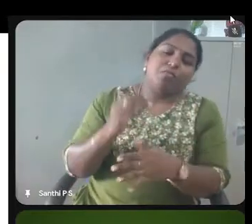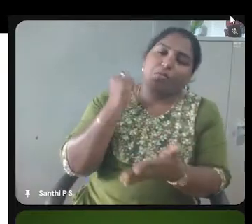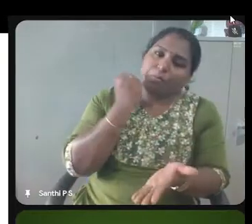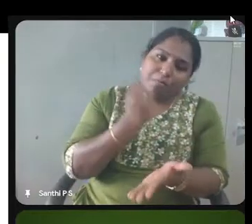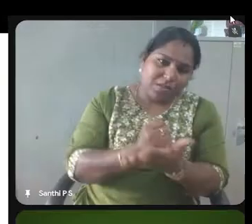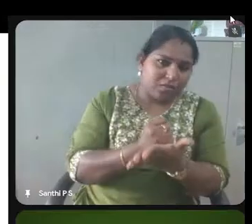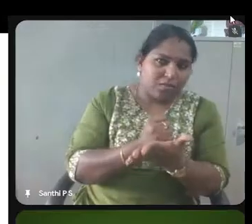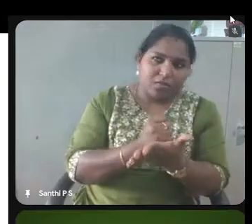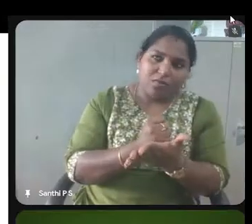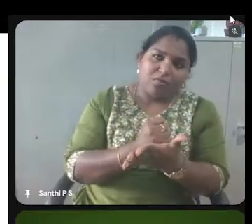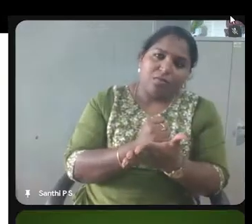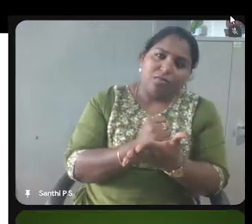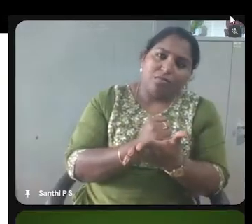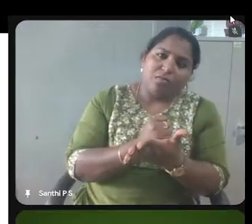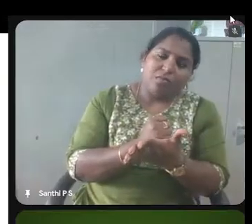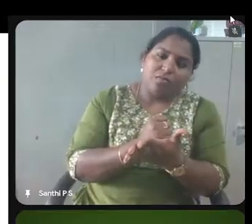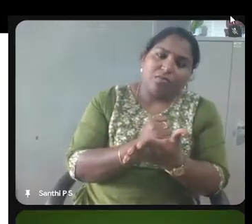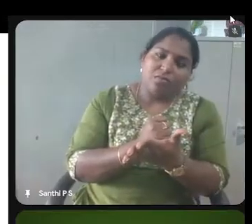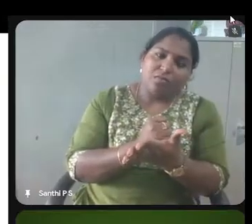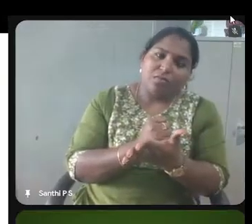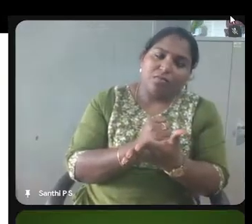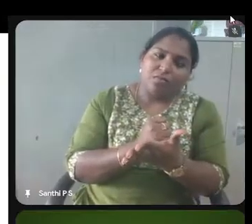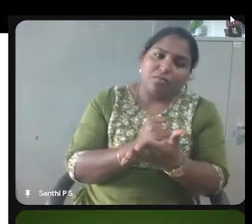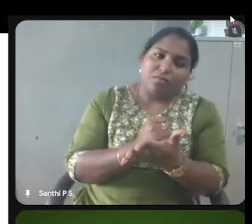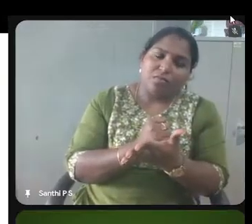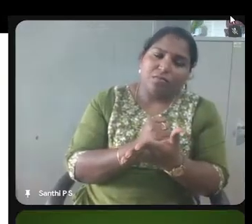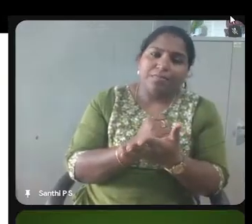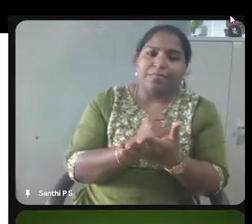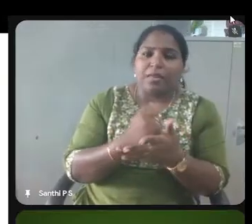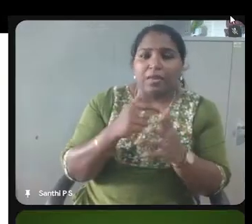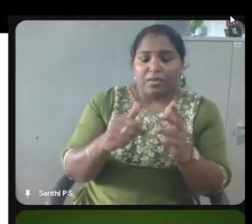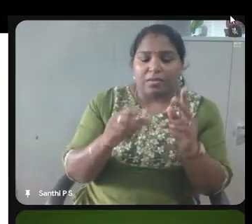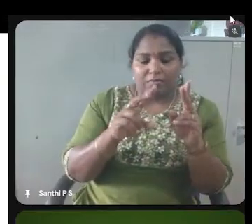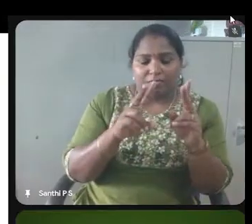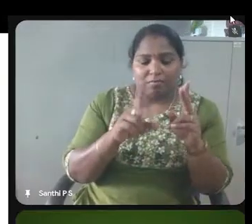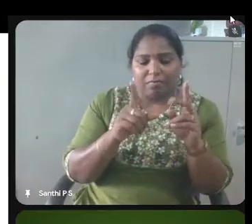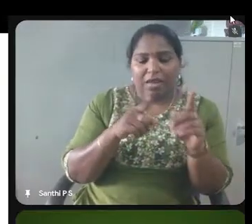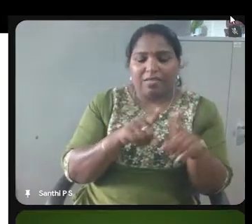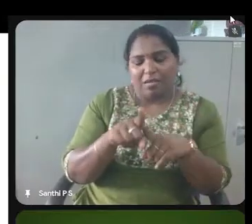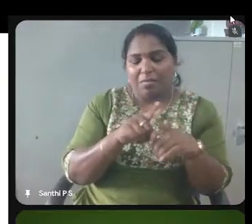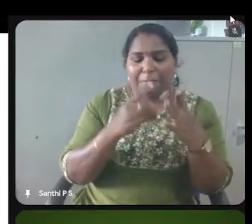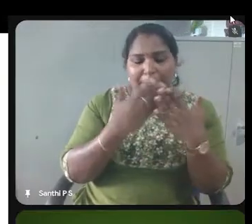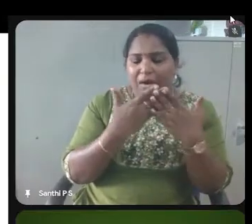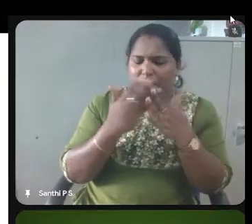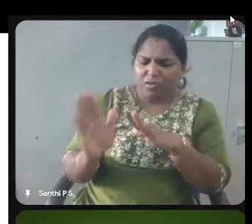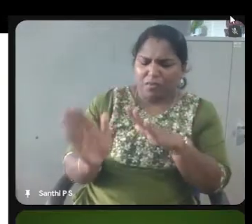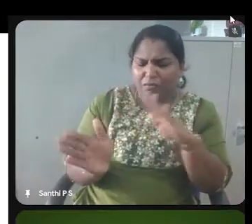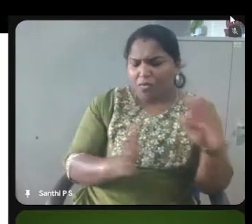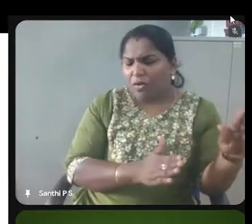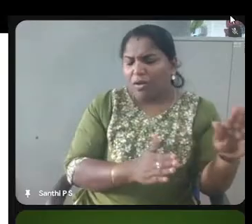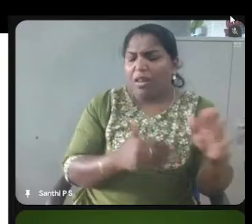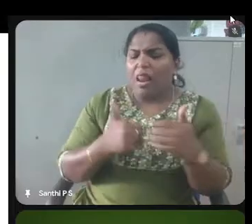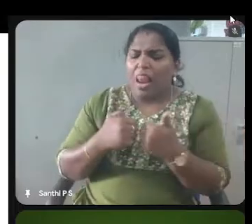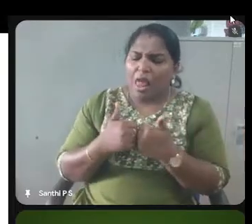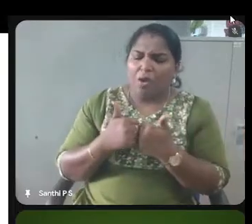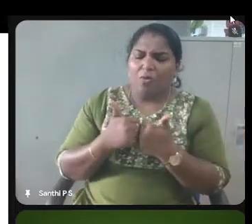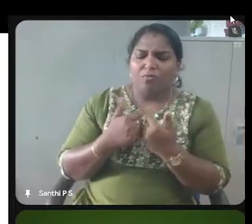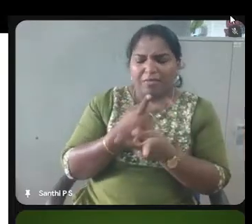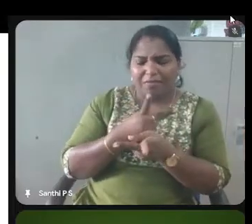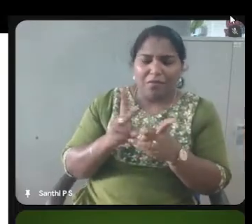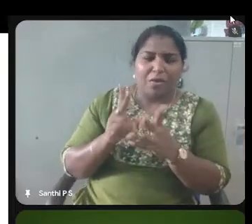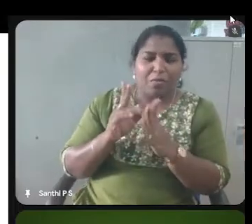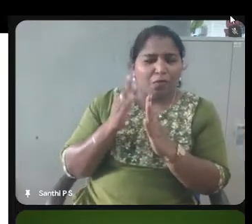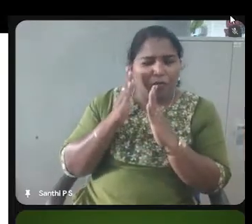ശ്രമിക്കുക. ഇങ്ങനെ ഒരു ടോട്ടലി ഇപ്പം പഠനം വിട്ട് ഇങ്ങനത്തെ കാര്യങ്ങൾ മാത്രമാണ് ചെയ്യുന്നതെങ്കിൽ എനിക്ക് തോന്നുന്നു ഇൻഡിവിജ്വലി